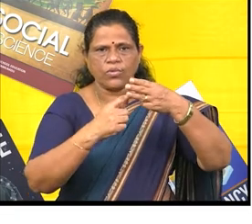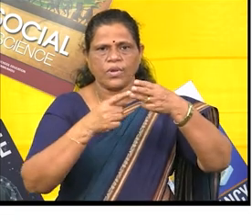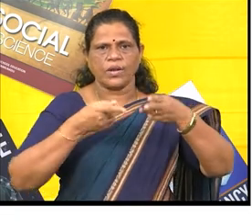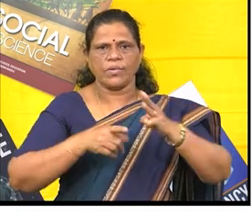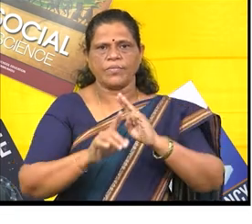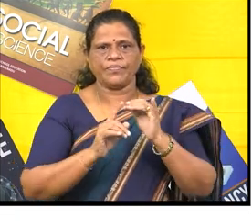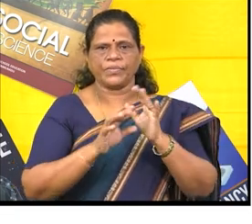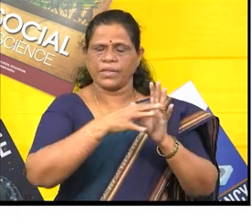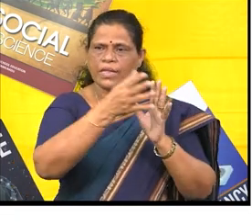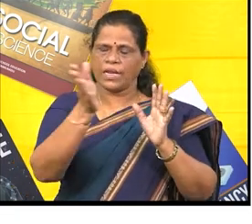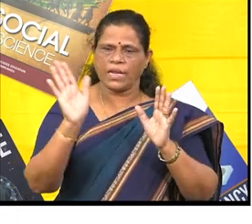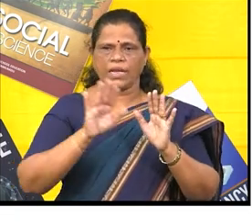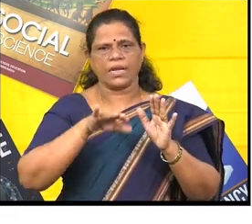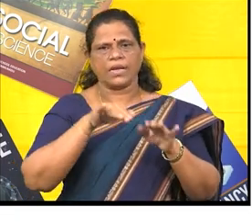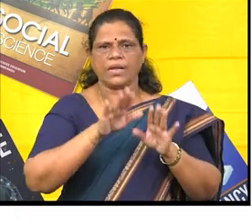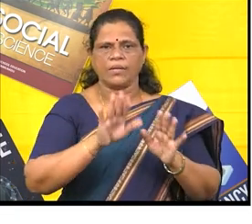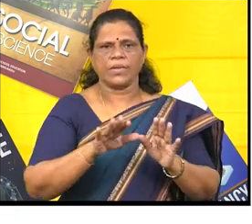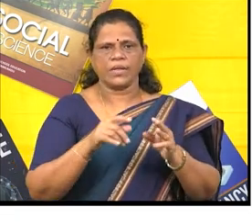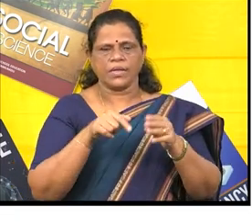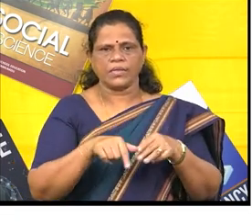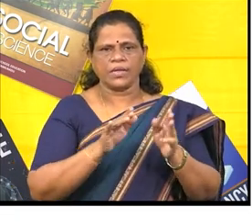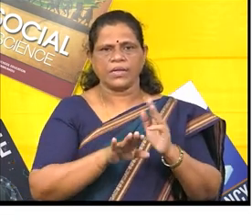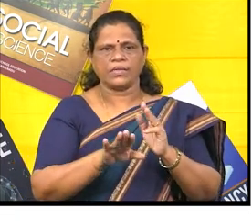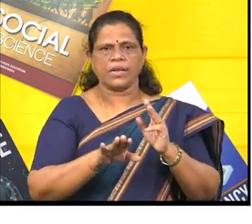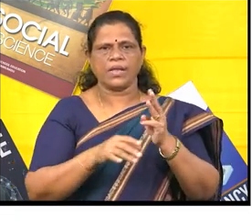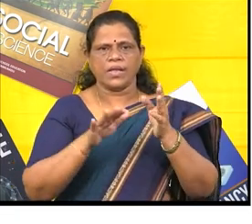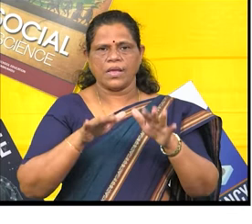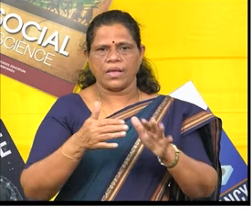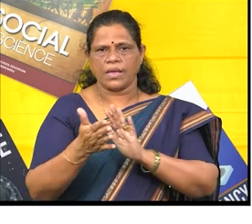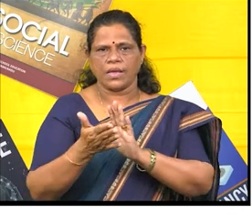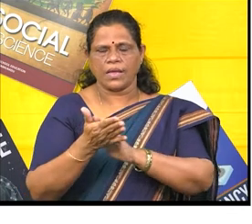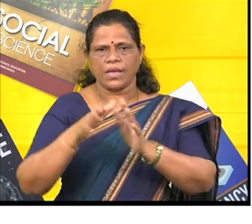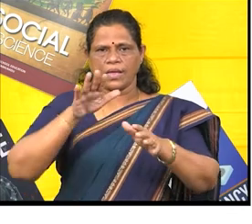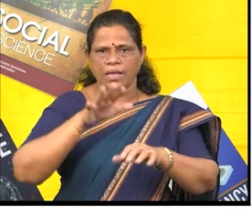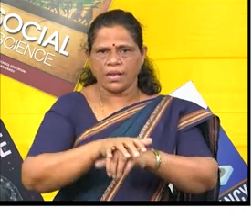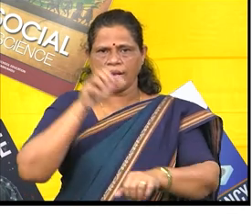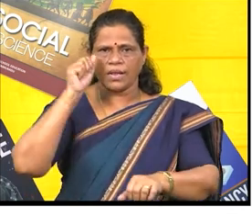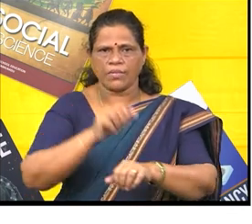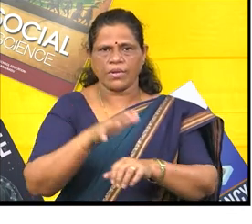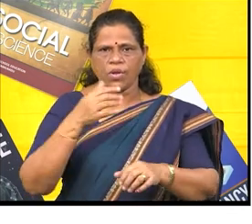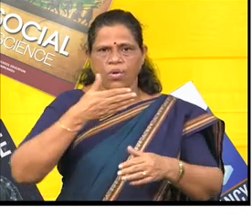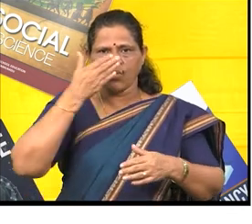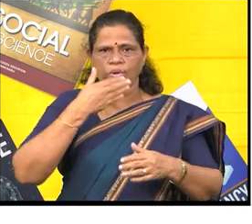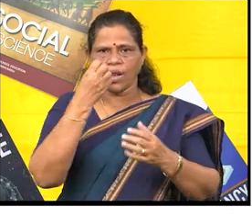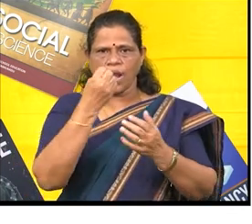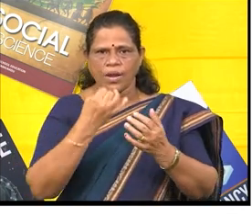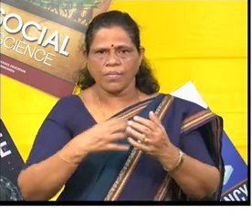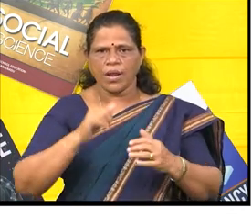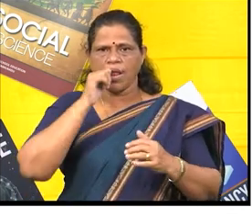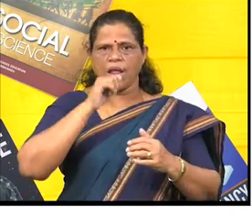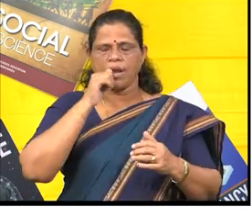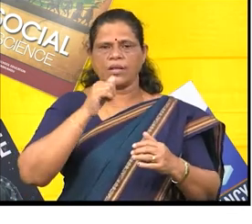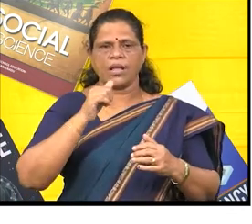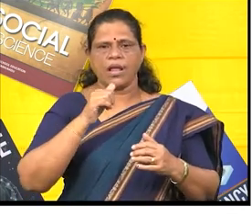பயன்படுத்துகிறாங்க, நிறைய இடங்களில் பயன்படுத்துவாங்க. இந்த இடத்த பொறுத்தவரையிலும் கைரேகை பதிவு, உயிரியல் அளவீட்டியல்,